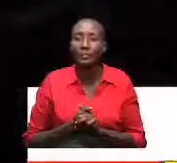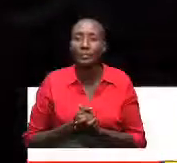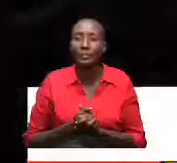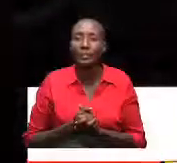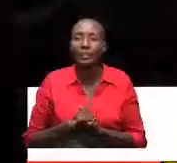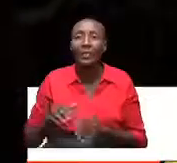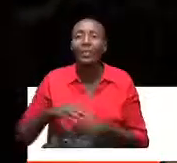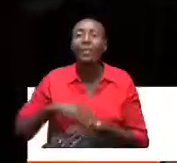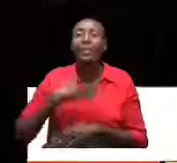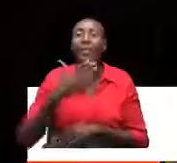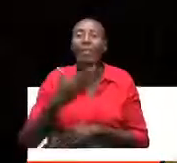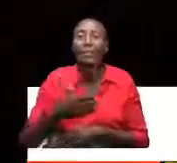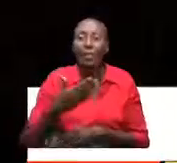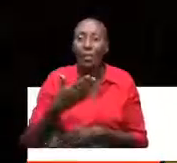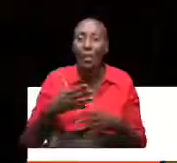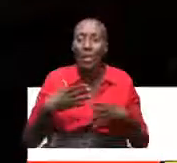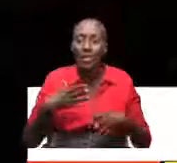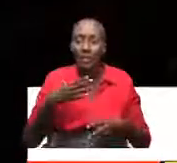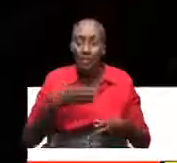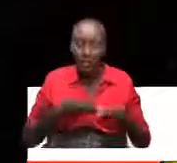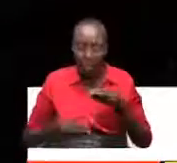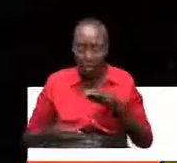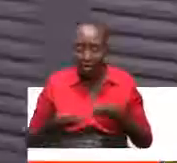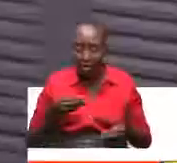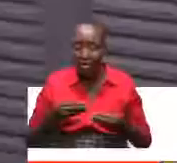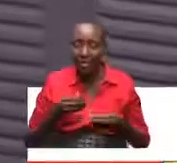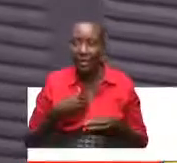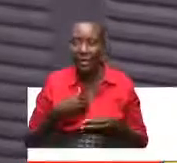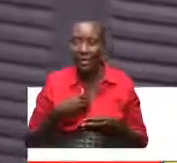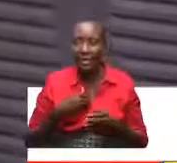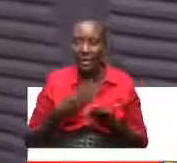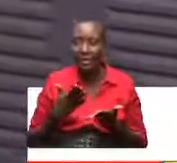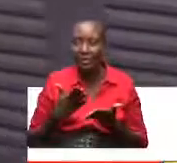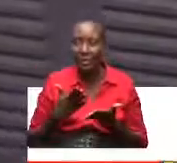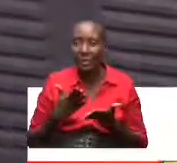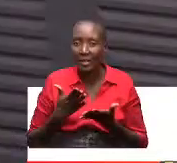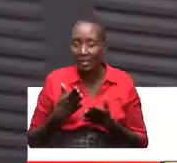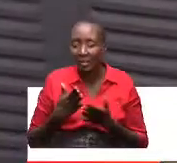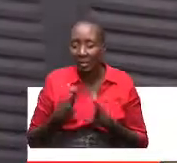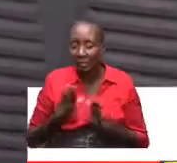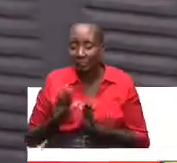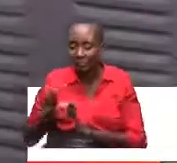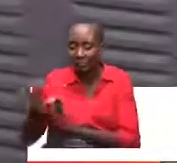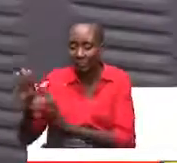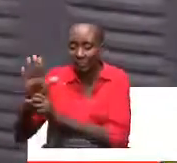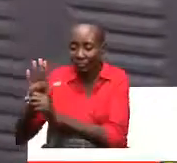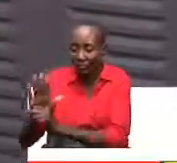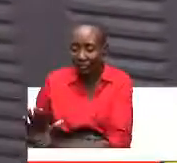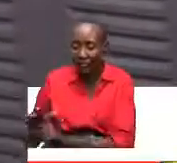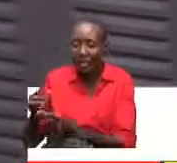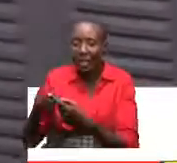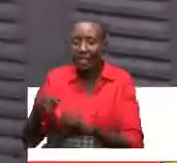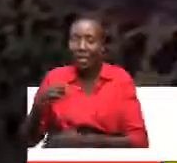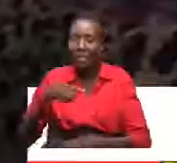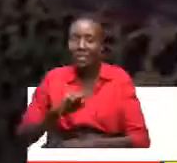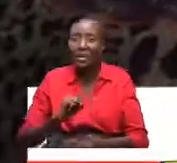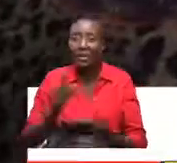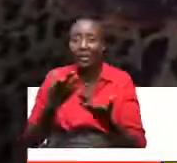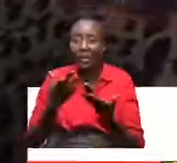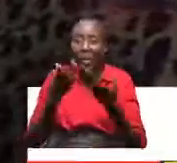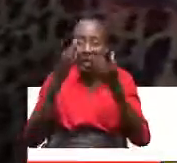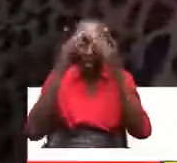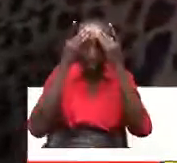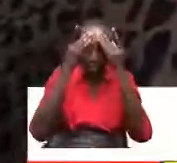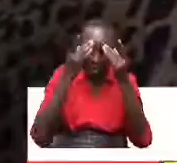Kwa mara nyingi, watu wanaoishi na ulemavu hujitenga kutokana na unyanyapaa, lakini Wawira ameamua kujipa motisha na